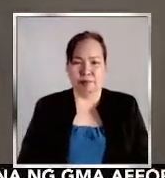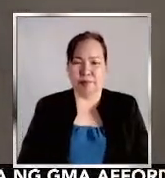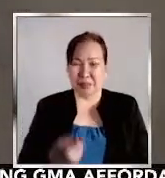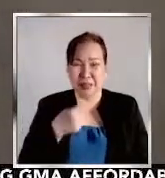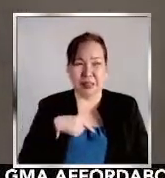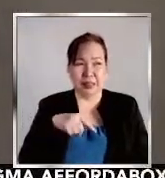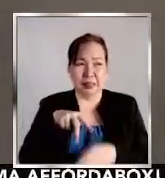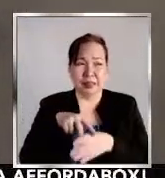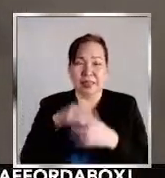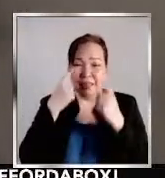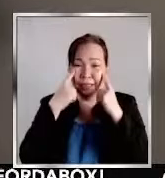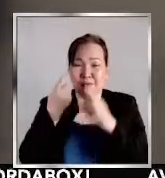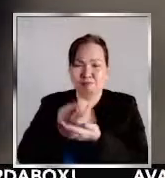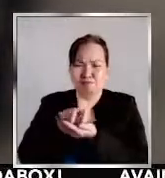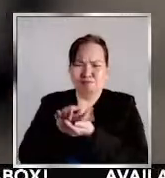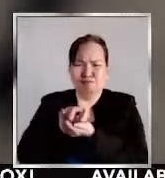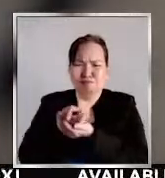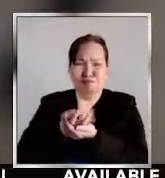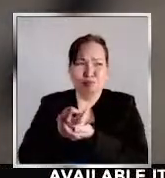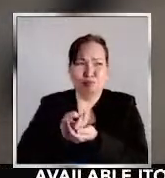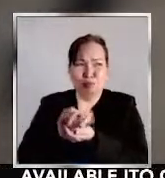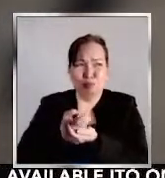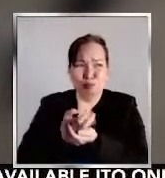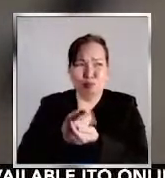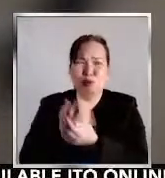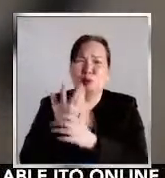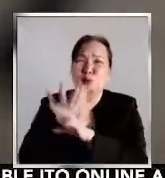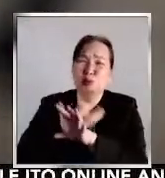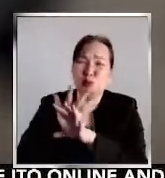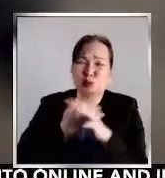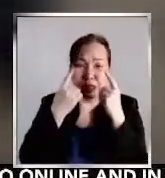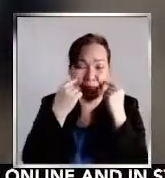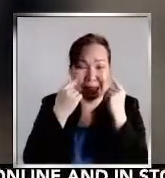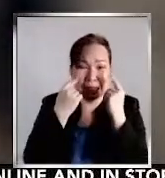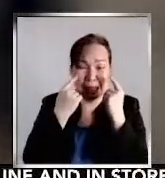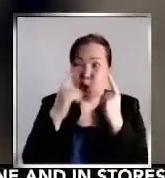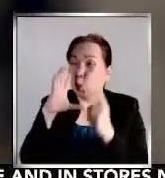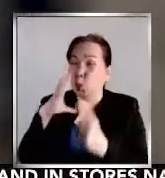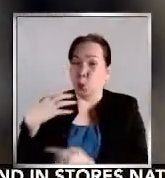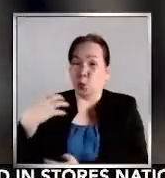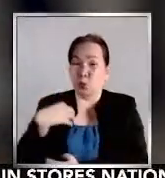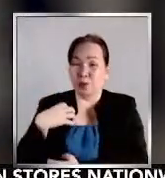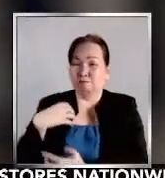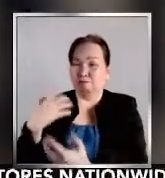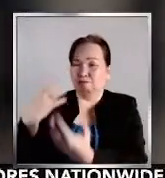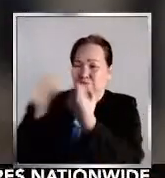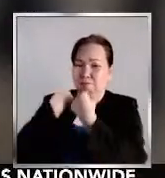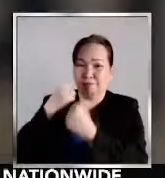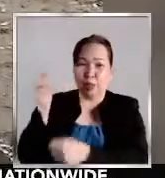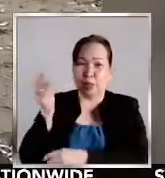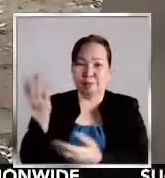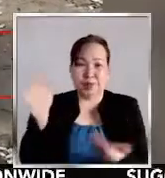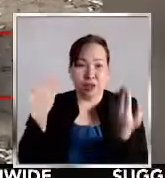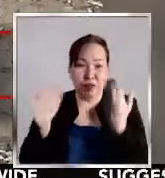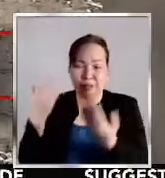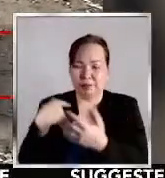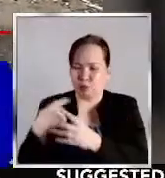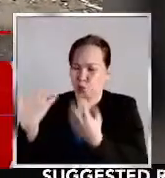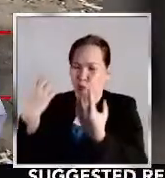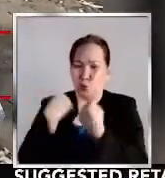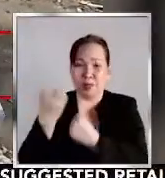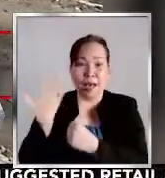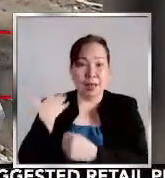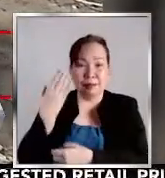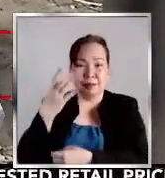Umiiyak na nagmakaawa ang rider na si Rovic Abundo sa mga traffic enforcer na humuli sa kanya sa Dasmariñas, Cavite.